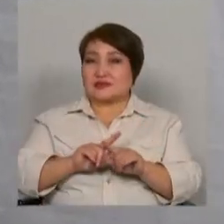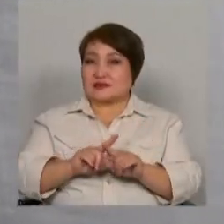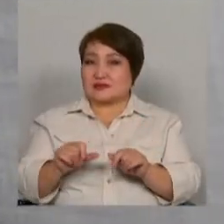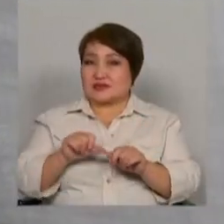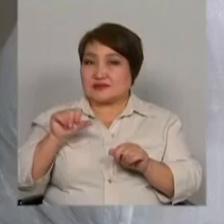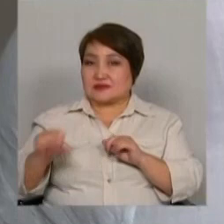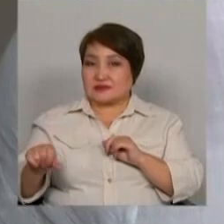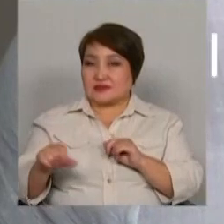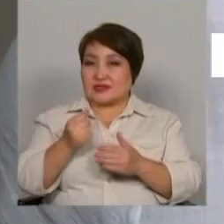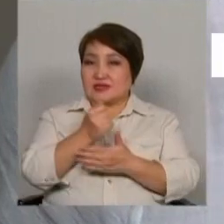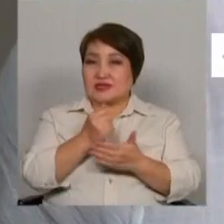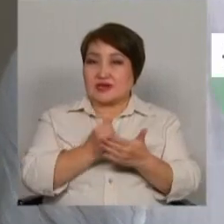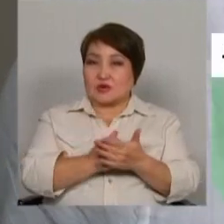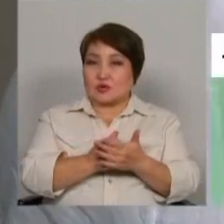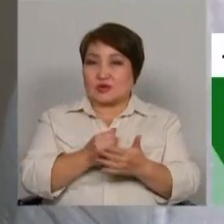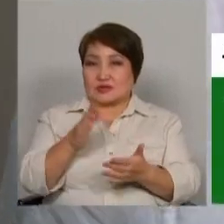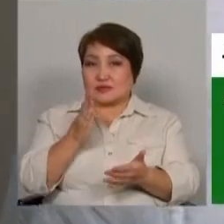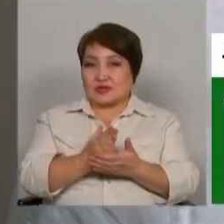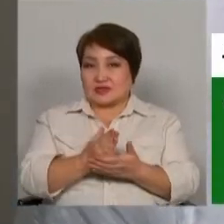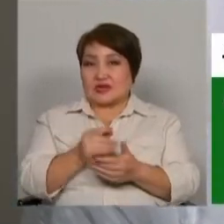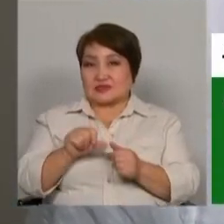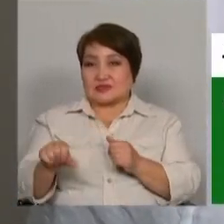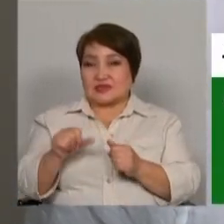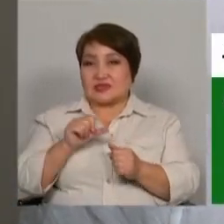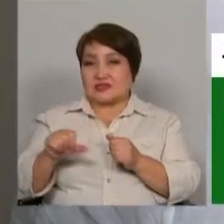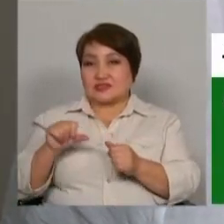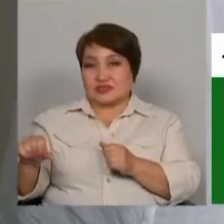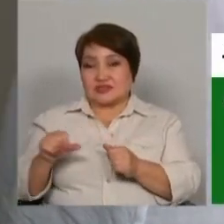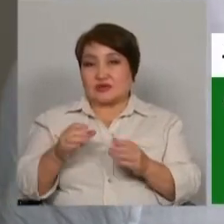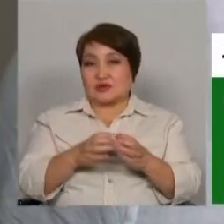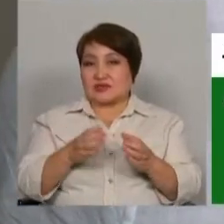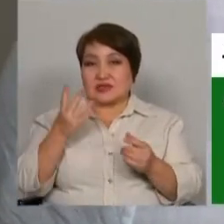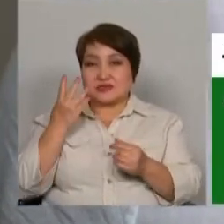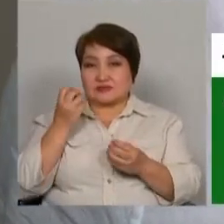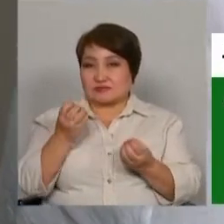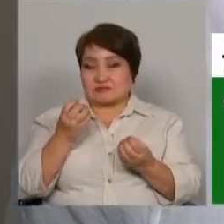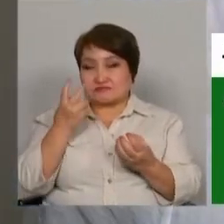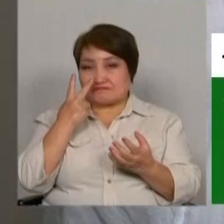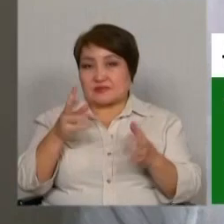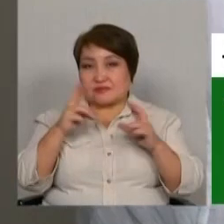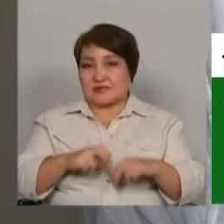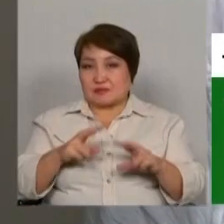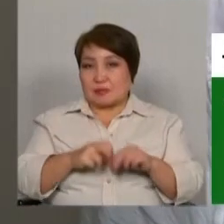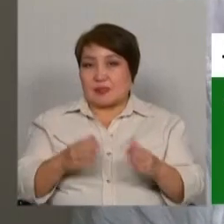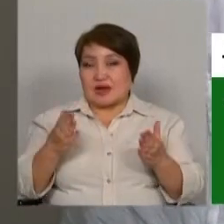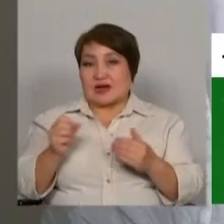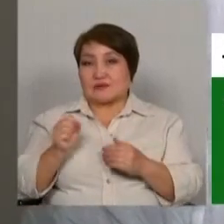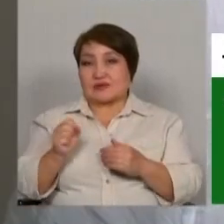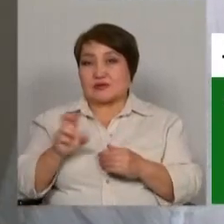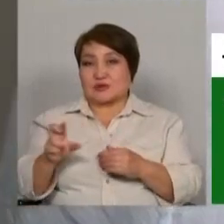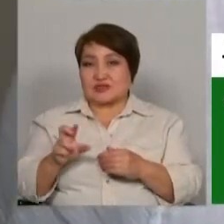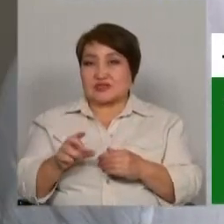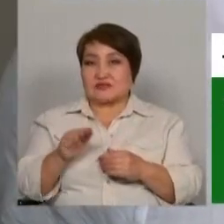Жеке қорлардың бәрі әлі қаралған жоқ. Яғни мысалы жаңа Ахмет Байтұрсыновтың, болмаса жаңа Құдай берген Жұбановтың, басқа